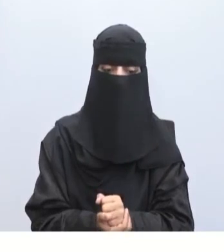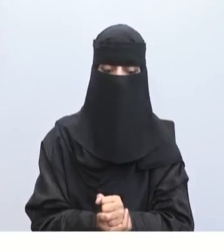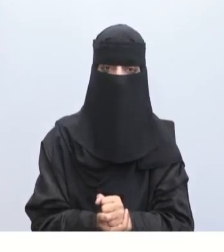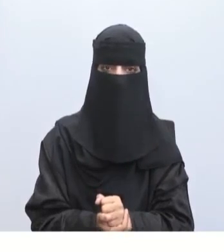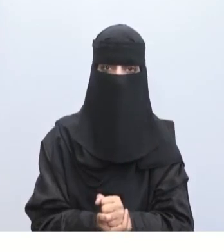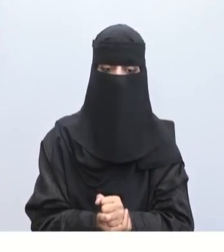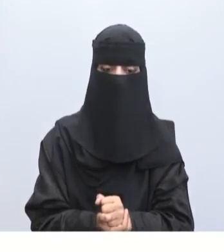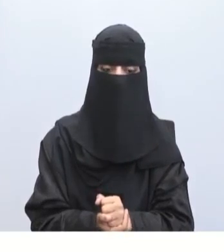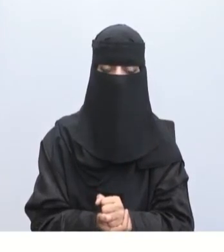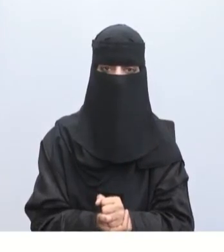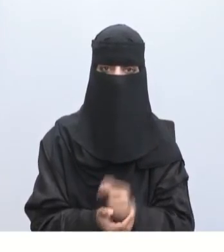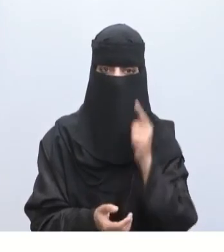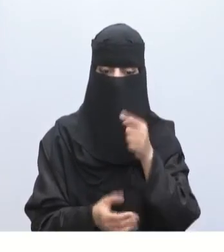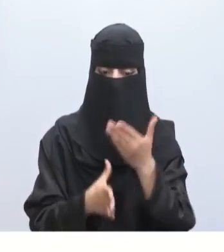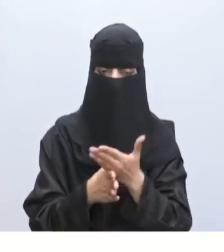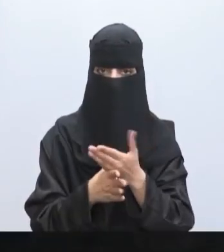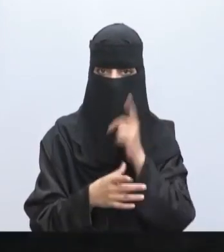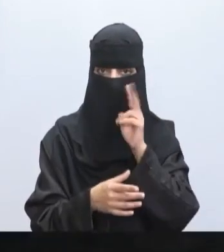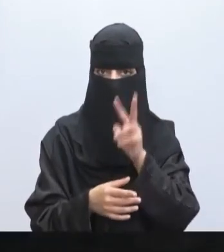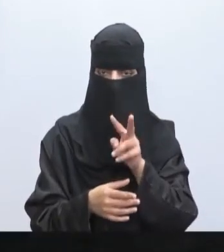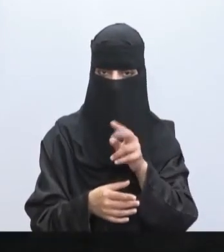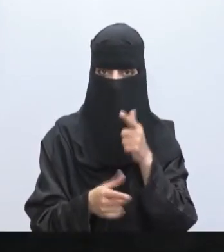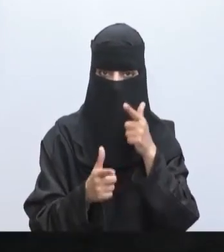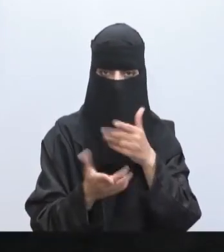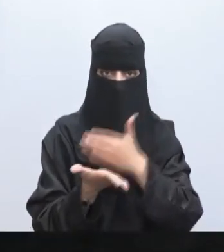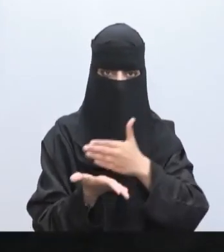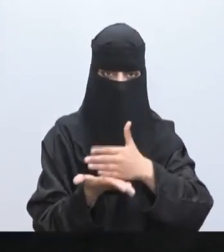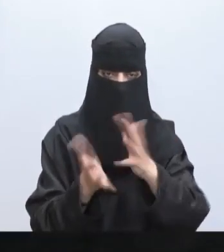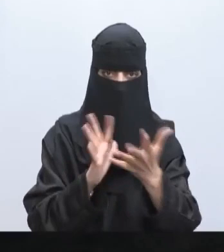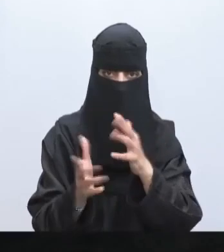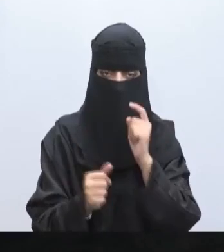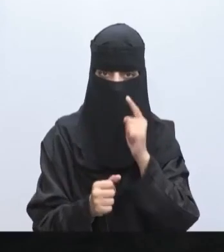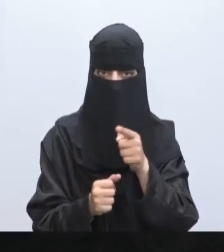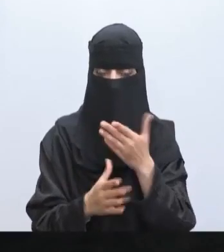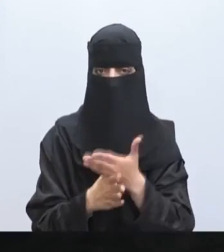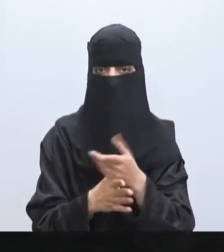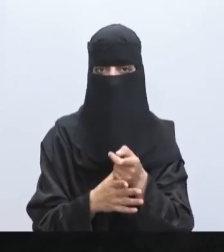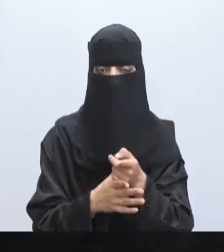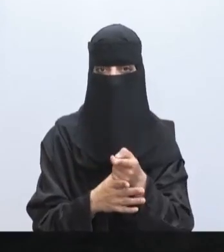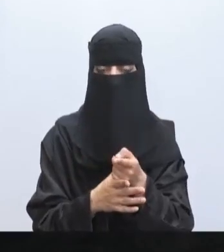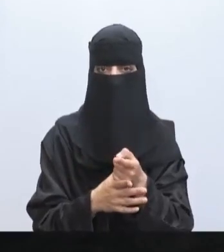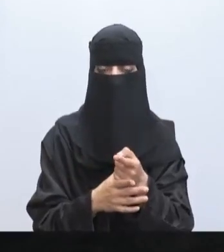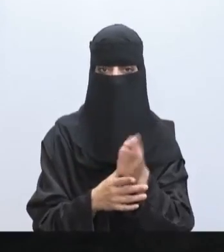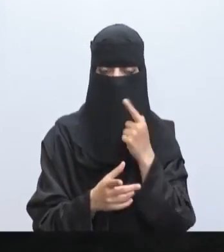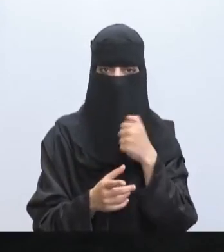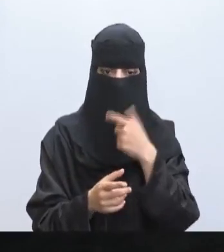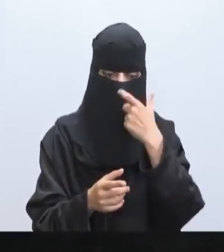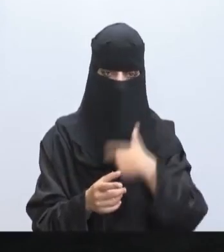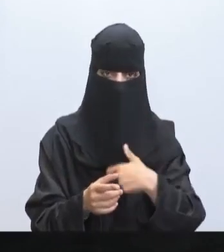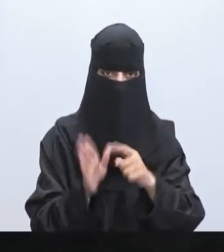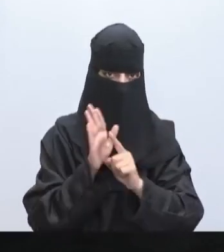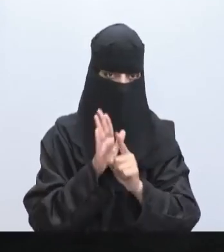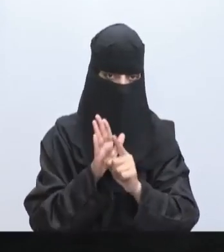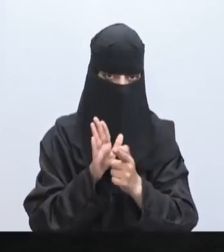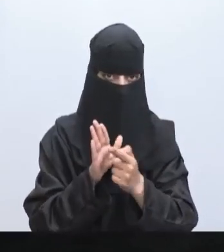1233 وكما تذكرون ابنائي قصه عندما سلم الامام احسنتم